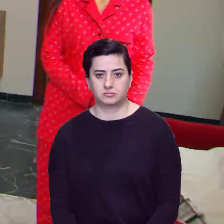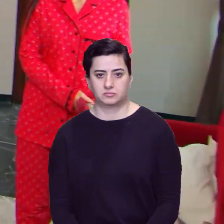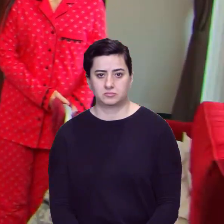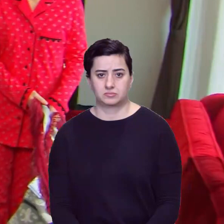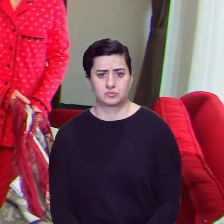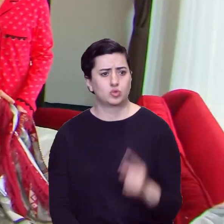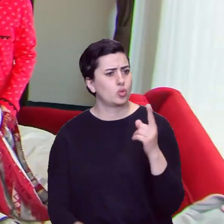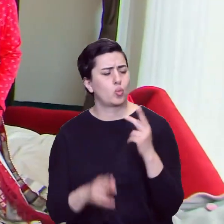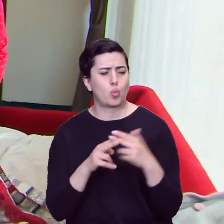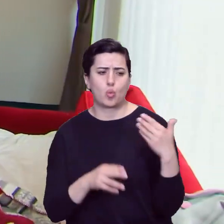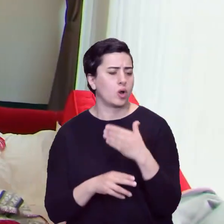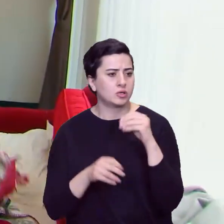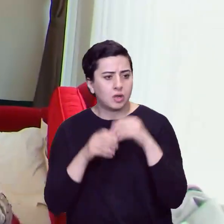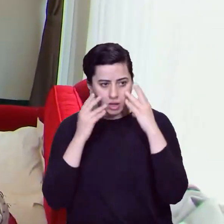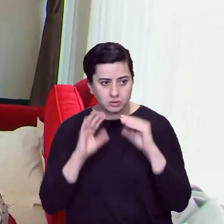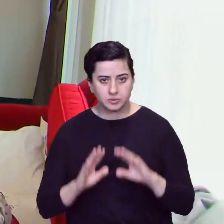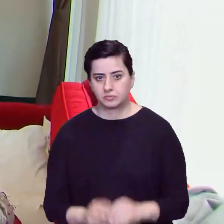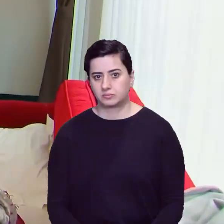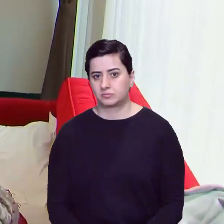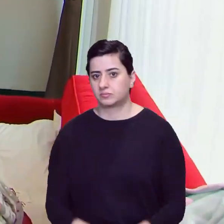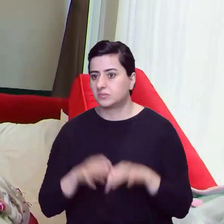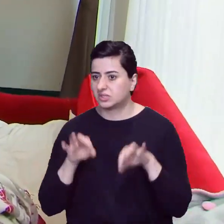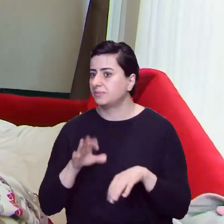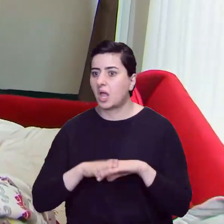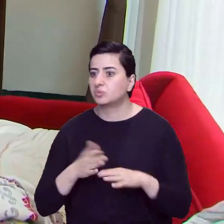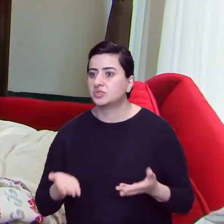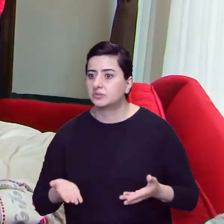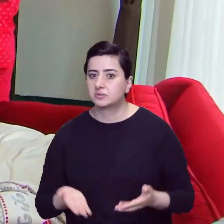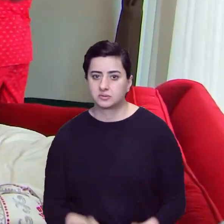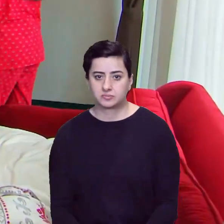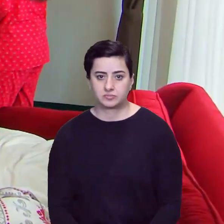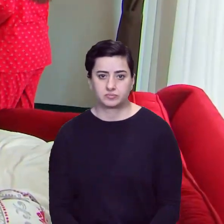Ya nasıl girer içeri anlamıyorum ki. Yani peki ne yapacağız şimdi?